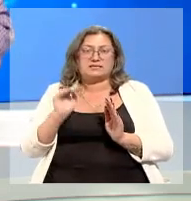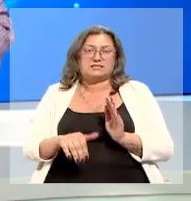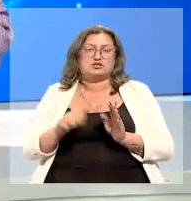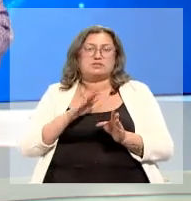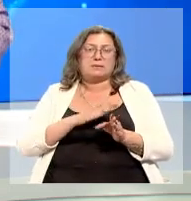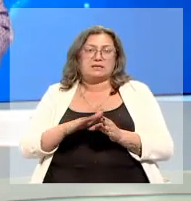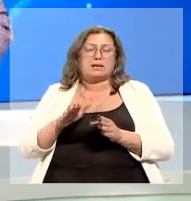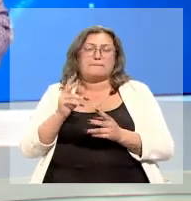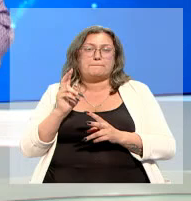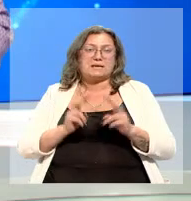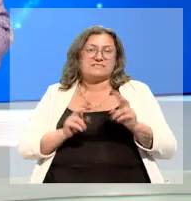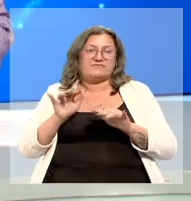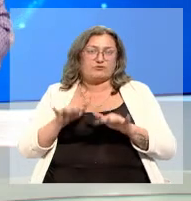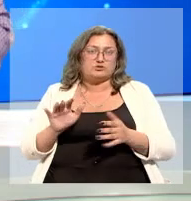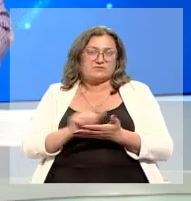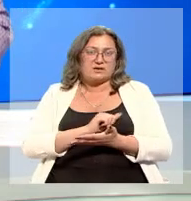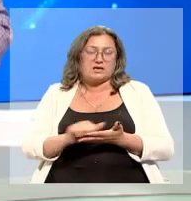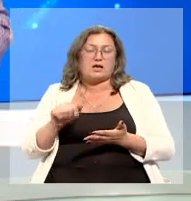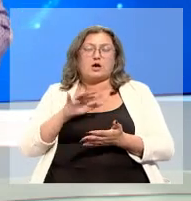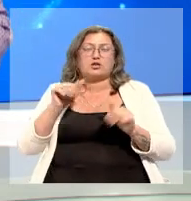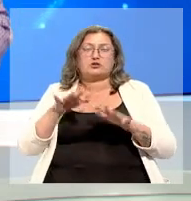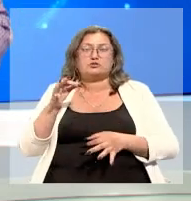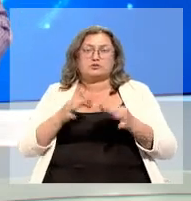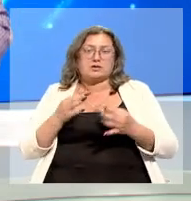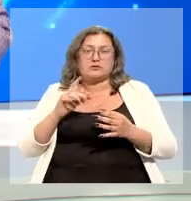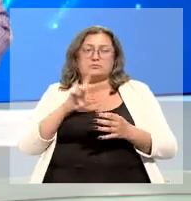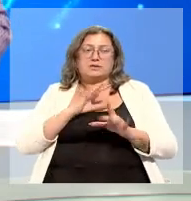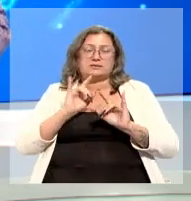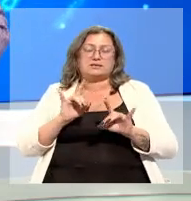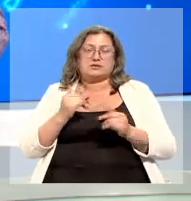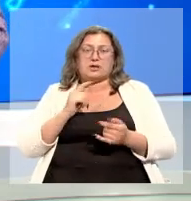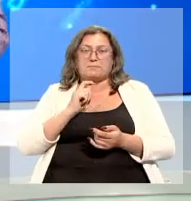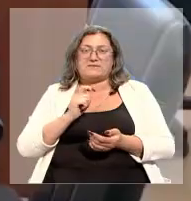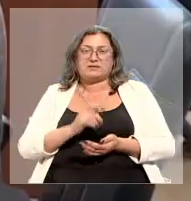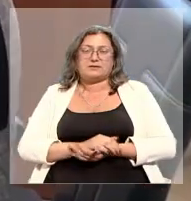тысяч исполнительных производств. Об исполнении решений суда рассказали на брифинге.